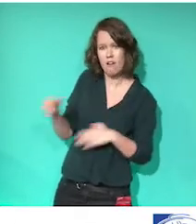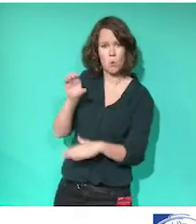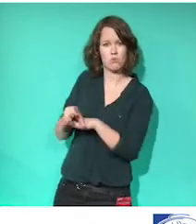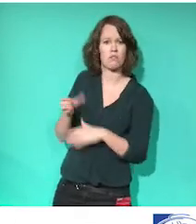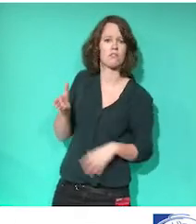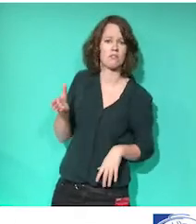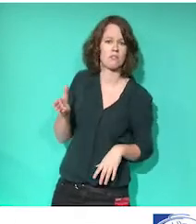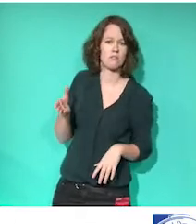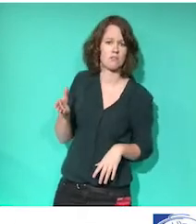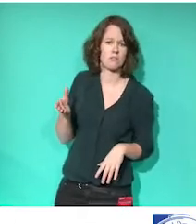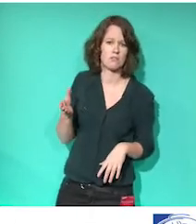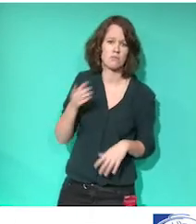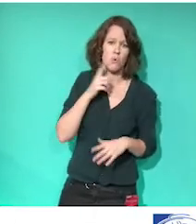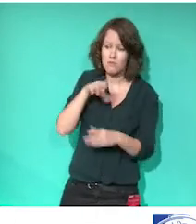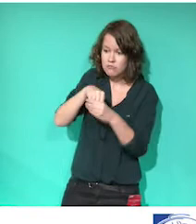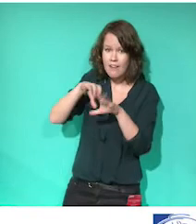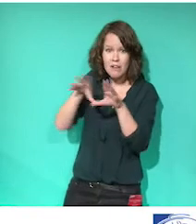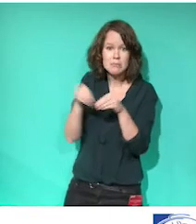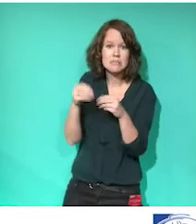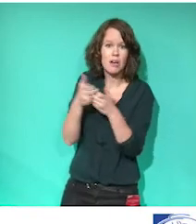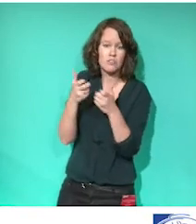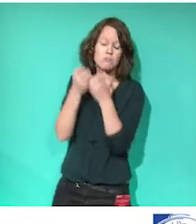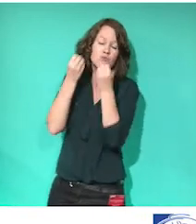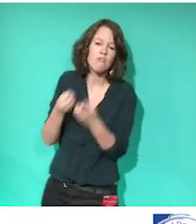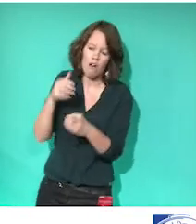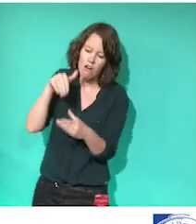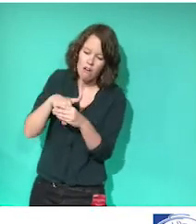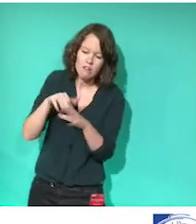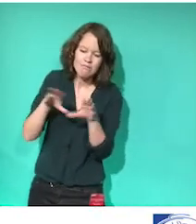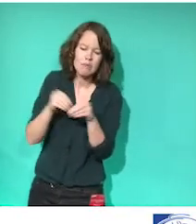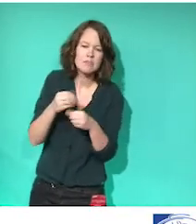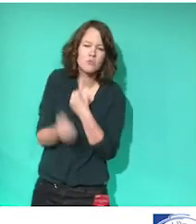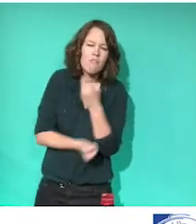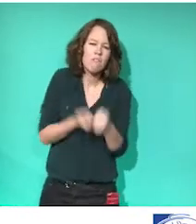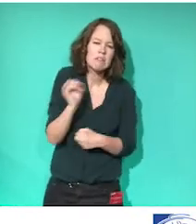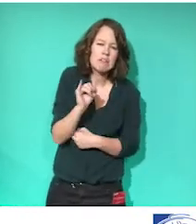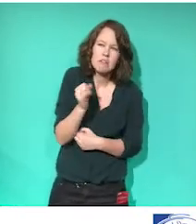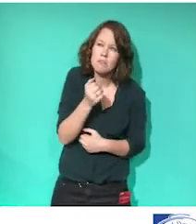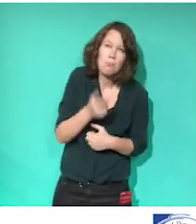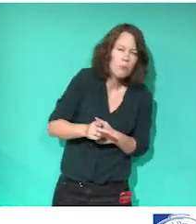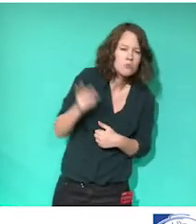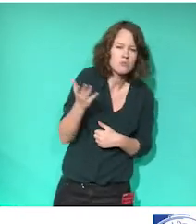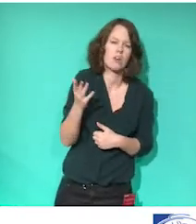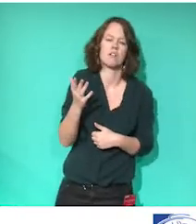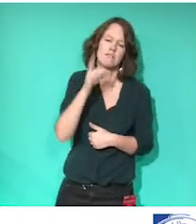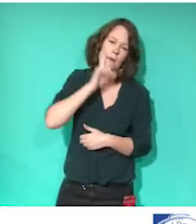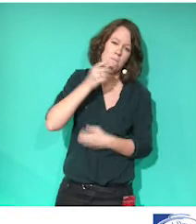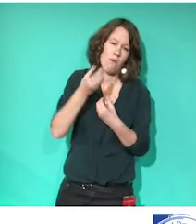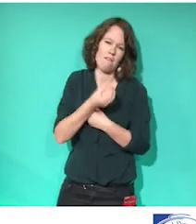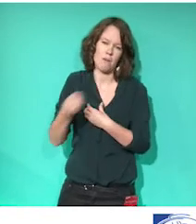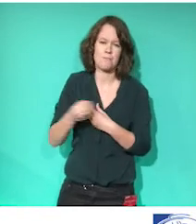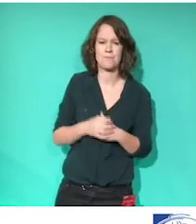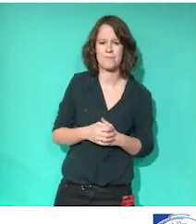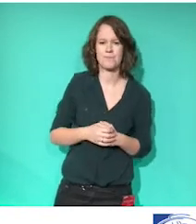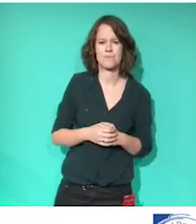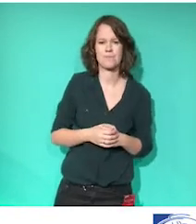contre les violences infrafamiliales dont le plus souvent les femmes et les enfants sont victimes. Je voudrais dire que nous ne